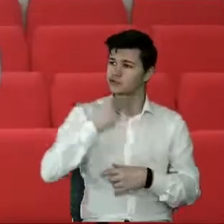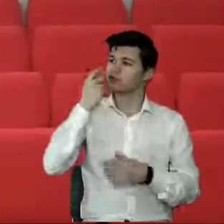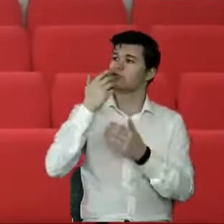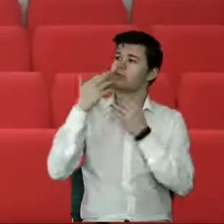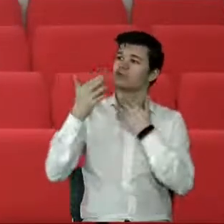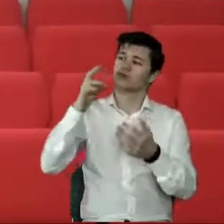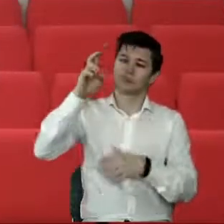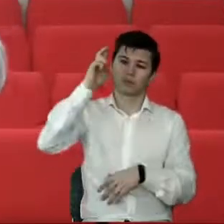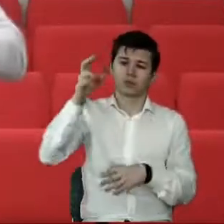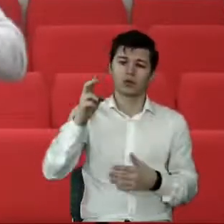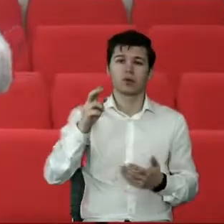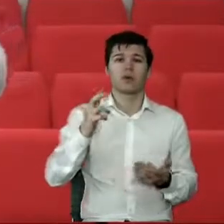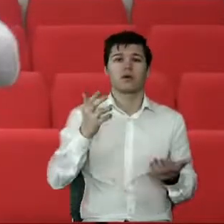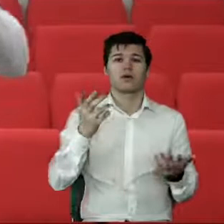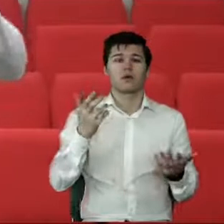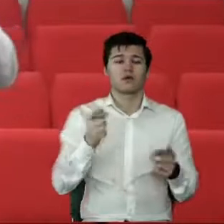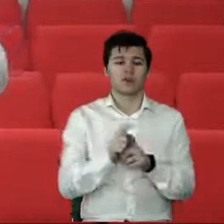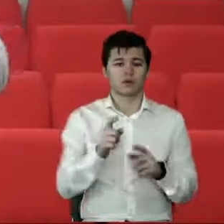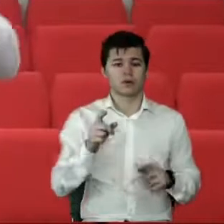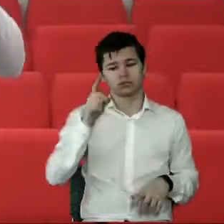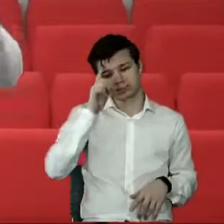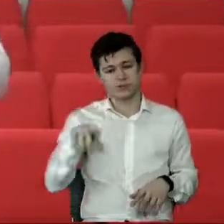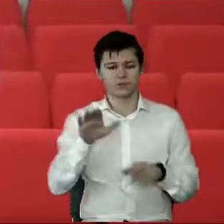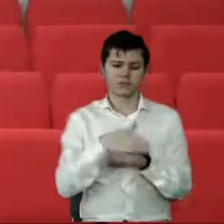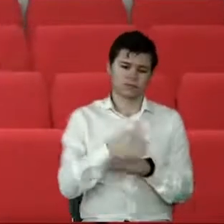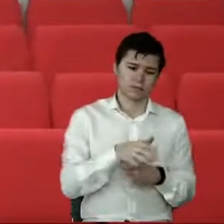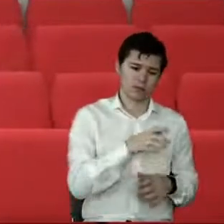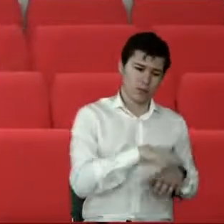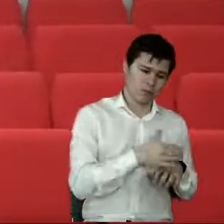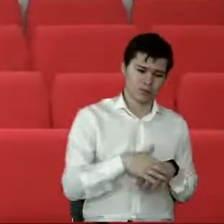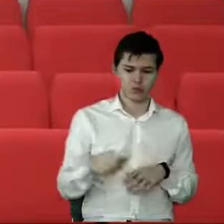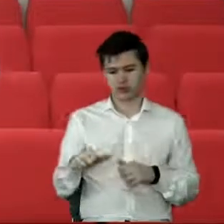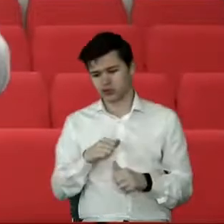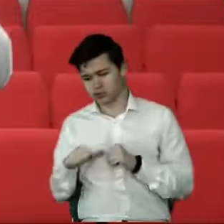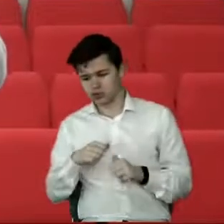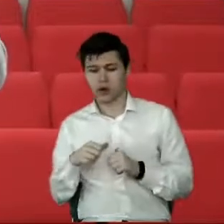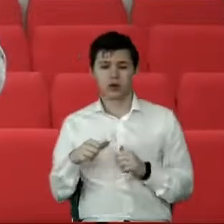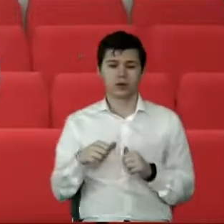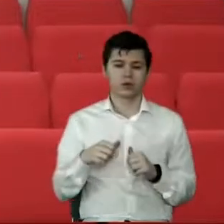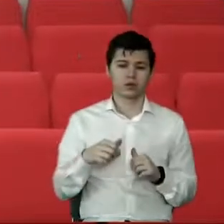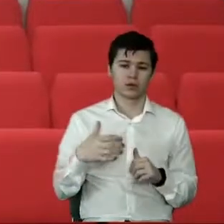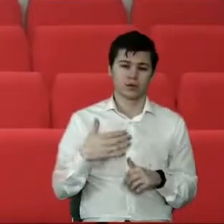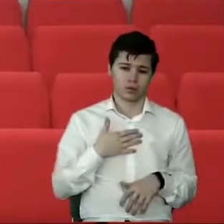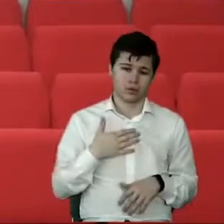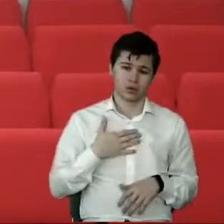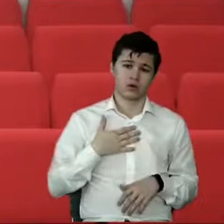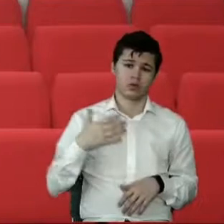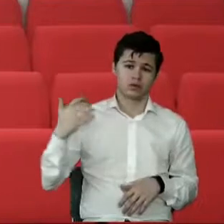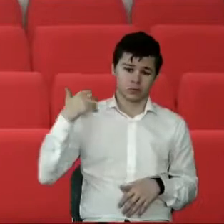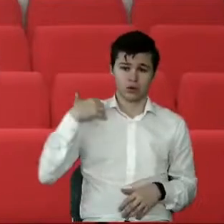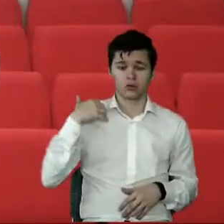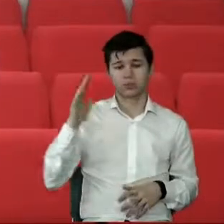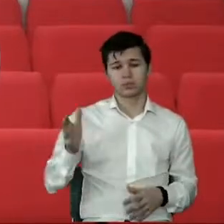такое молитва, и которые, каждый знает, что такое грех и не грешит, у этого народа будет благочестивый